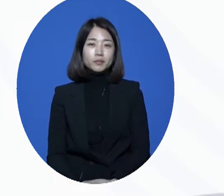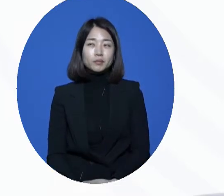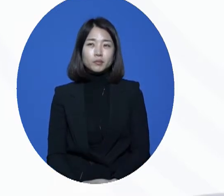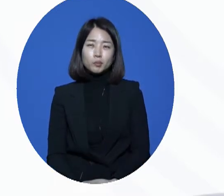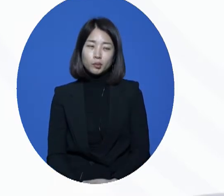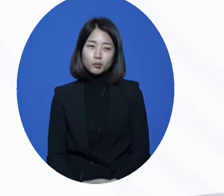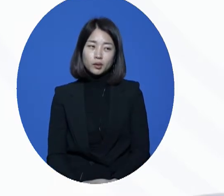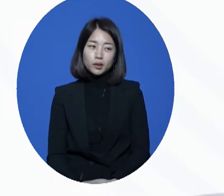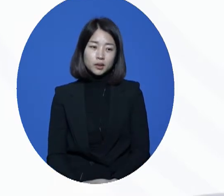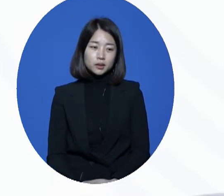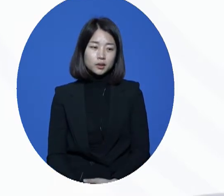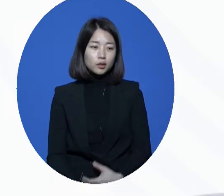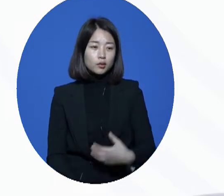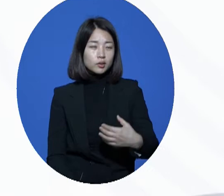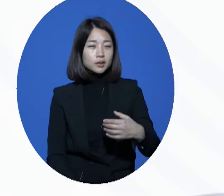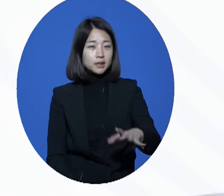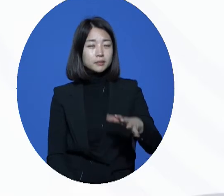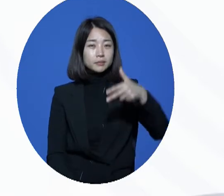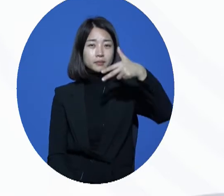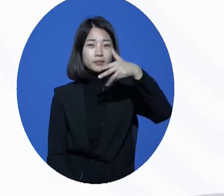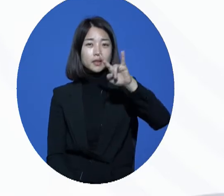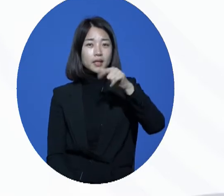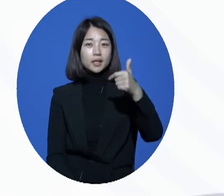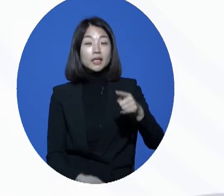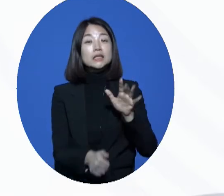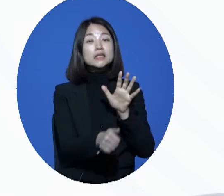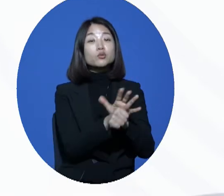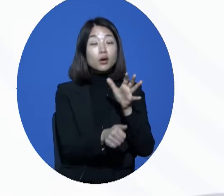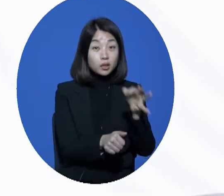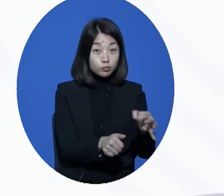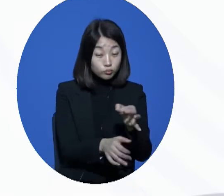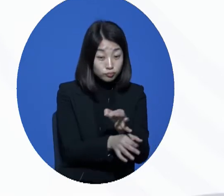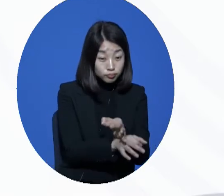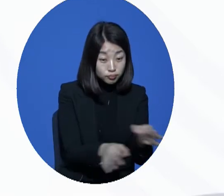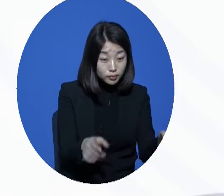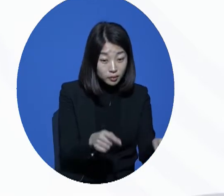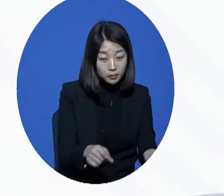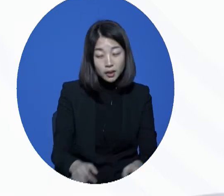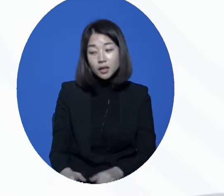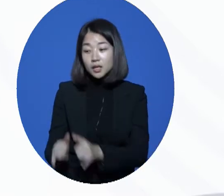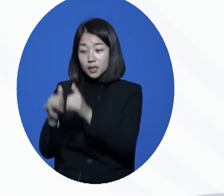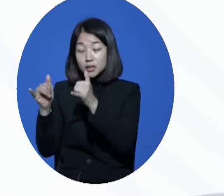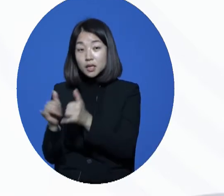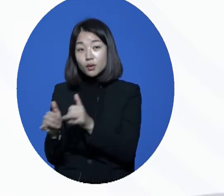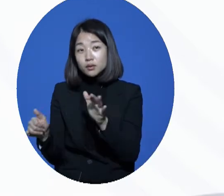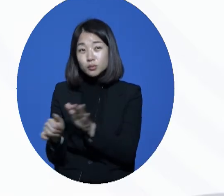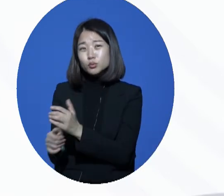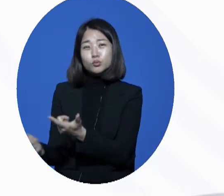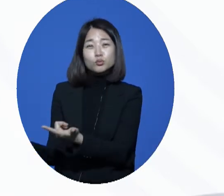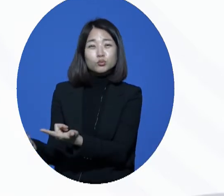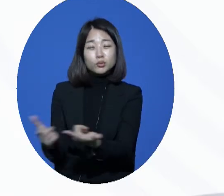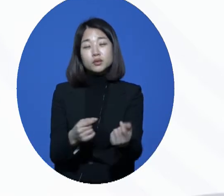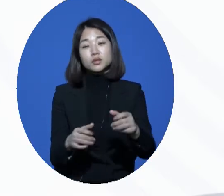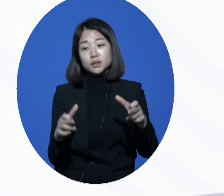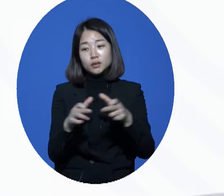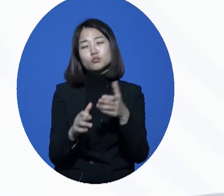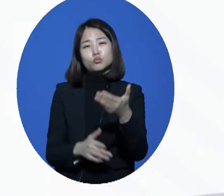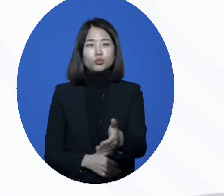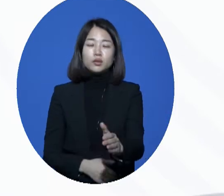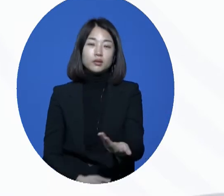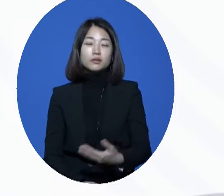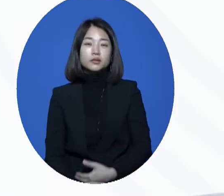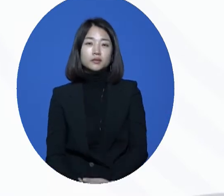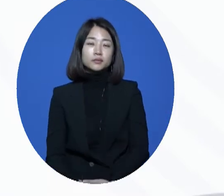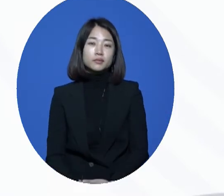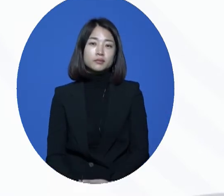재난지원금을 보편적으로 제공하는 것처럼 그러한 특단의 조치들이 사회 서비스 분야에서 필요하다고 생각하고, 그것이 닿을 수 없거나 구축될